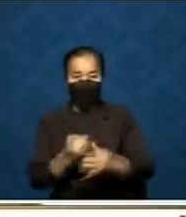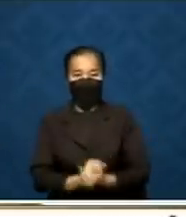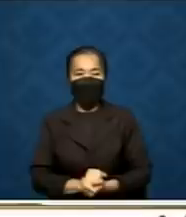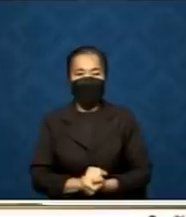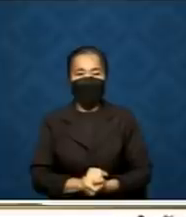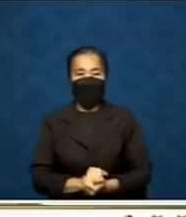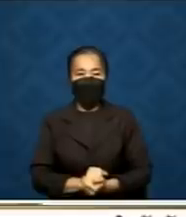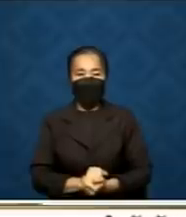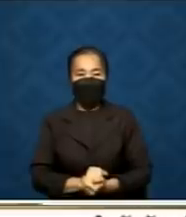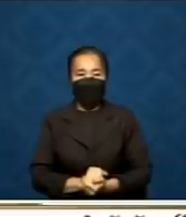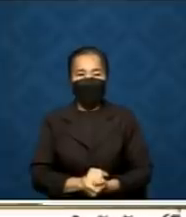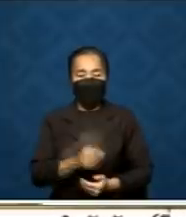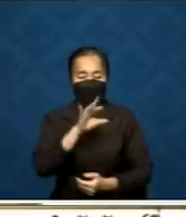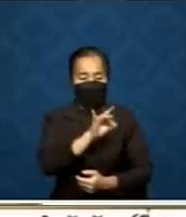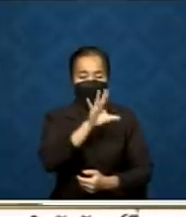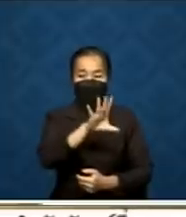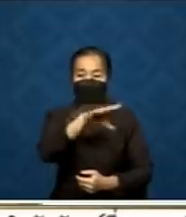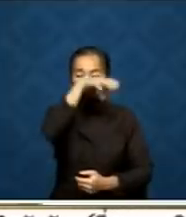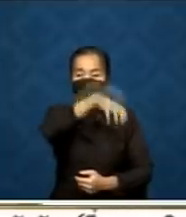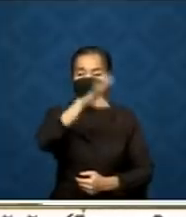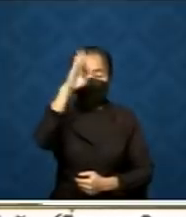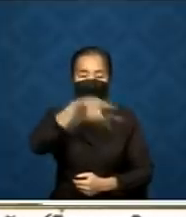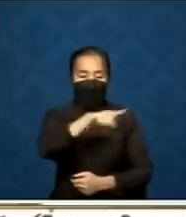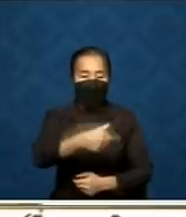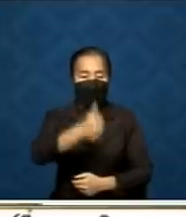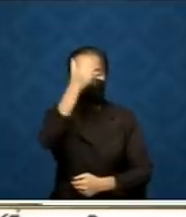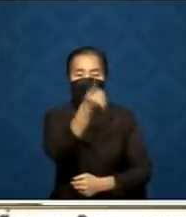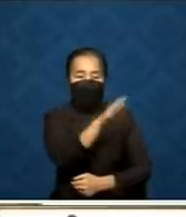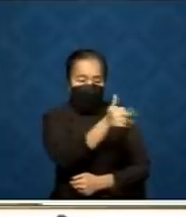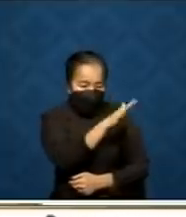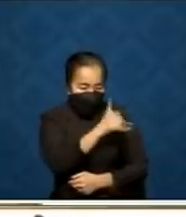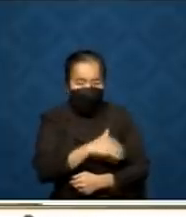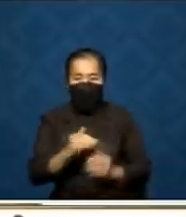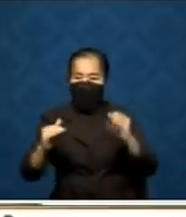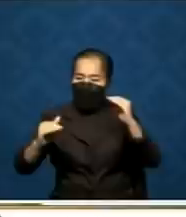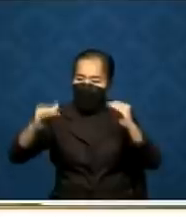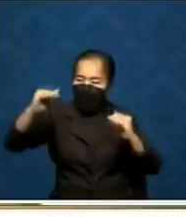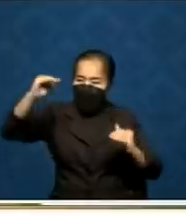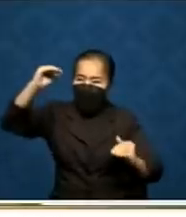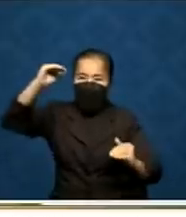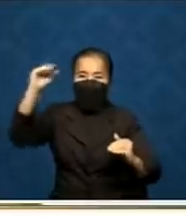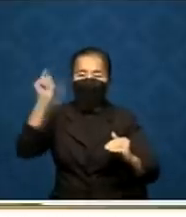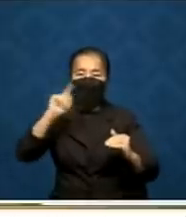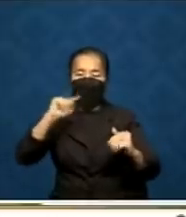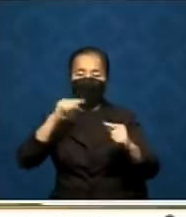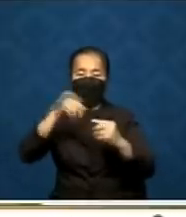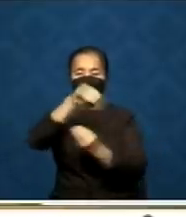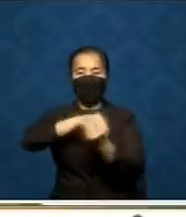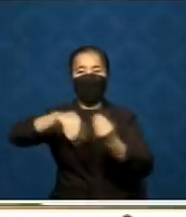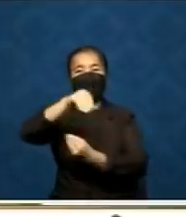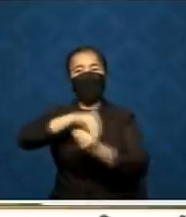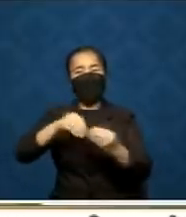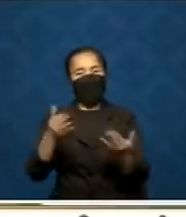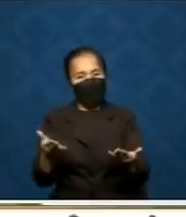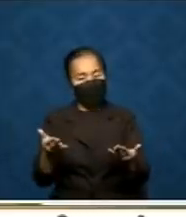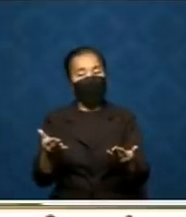อีกแล้วอ่ะหยิบ 85บริษัทได้ไหมแค่ 15บาทความเหลื่อมล้ำในภาคธุรกิจก็มีท่านจะเอา